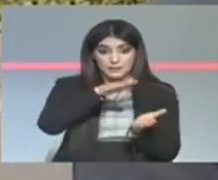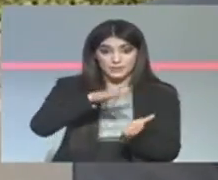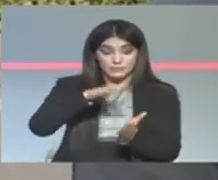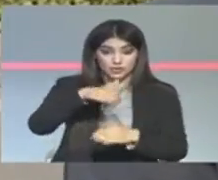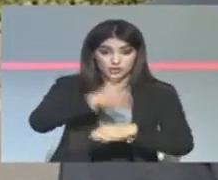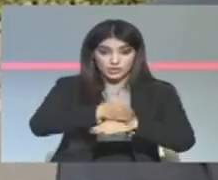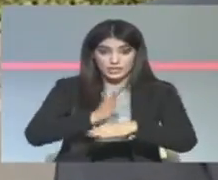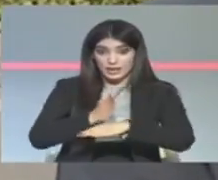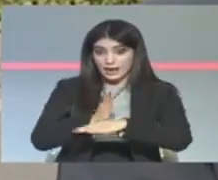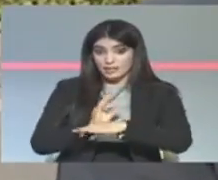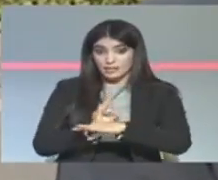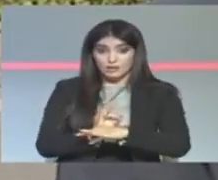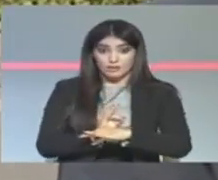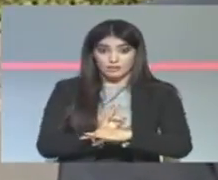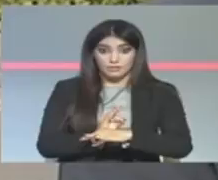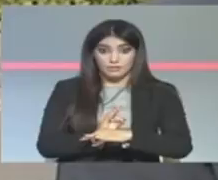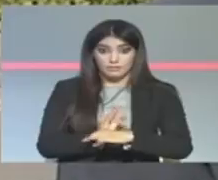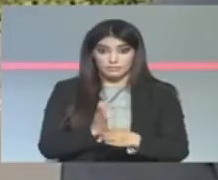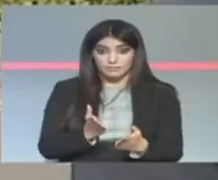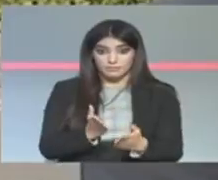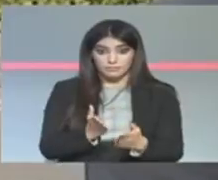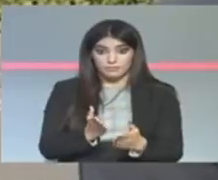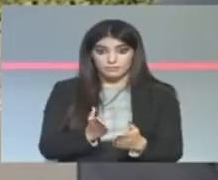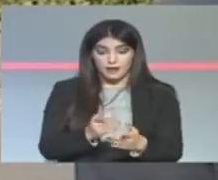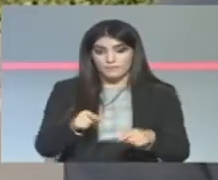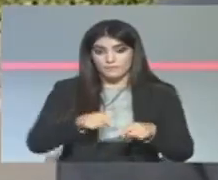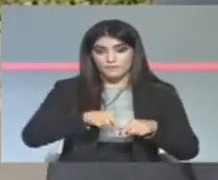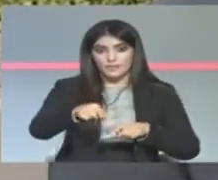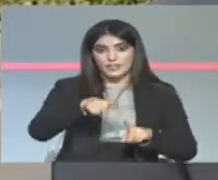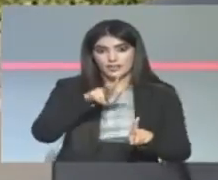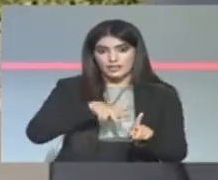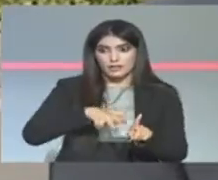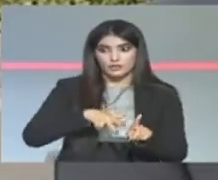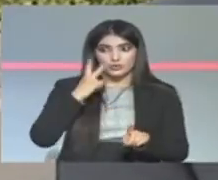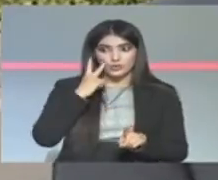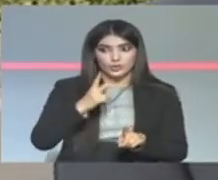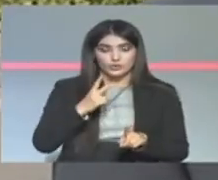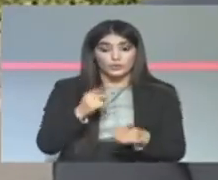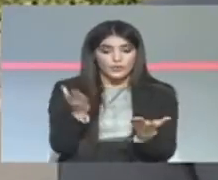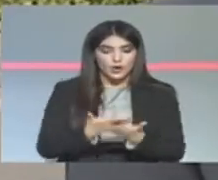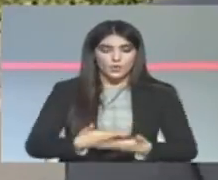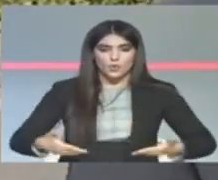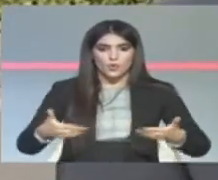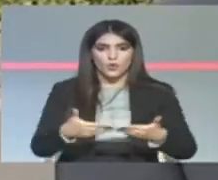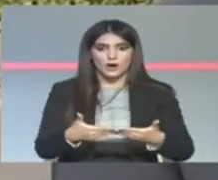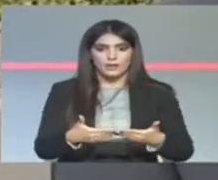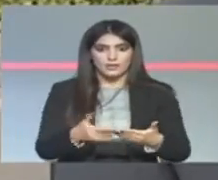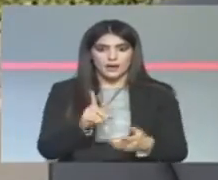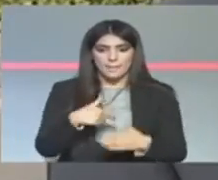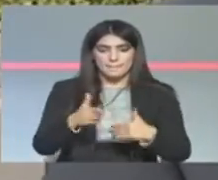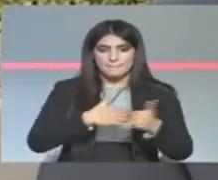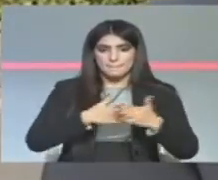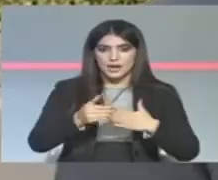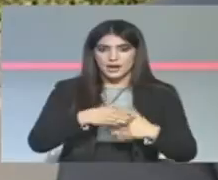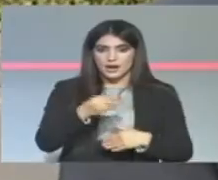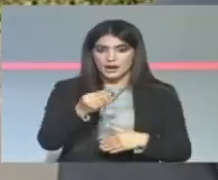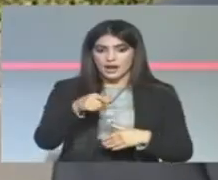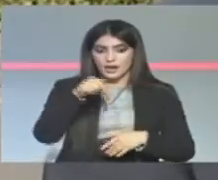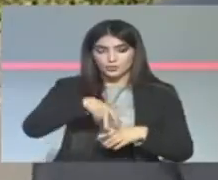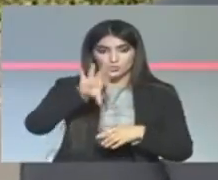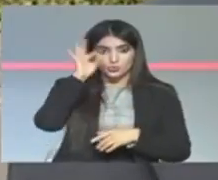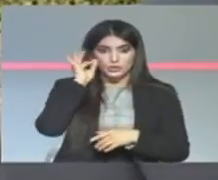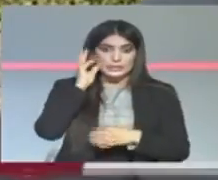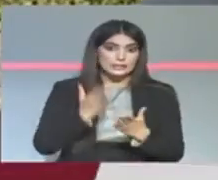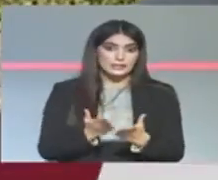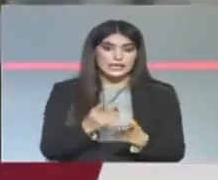اسميناها ب اه تسميهم في فتره معينه الوضعيه انت على المنتوجات الداخليه وكذلك ال